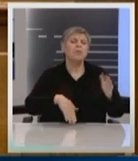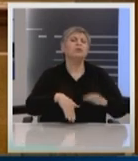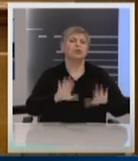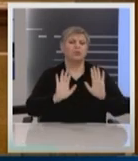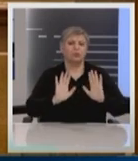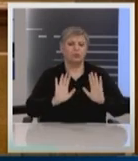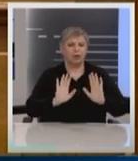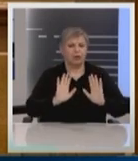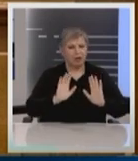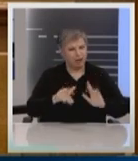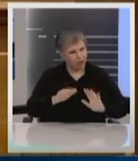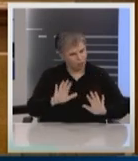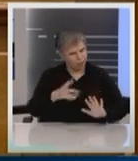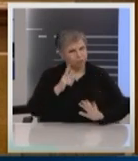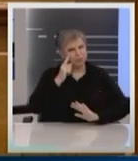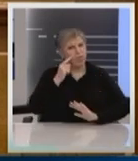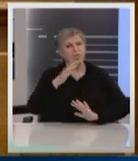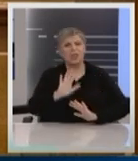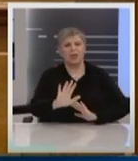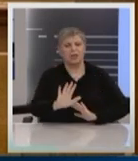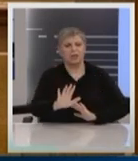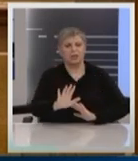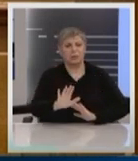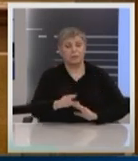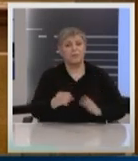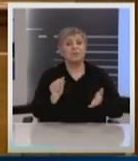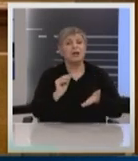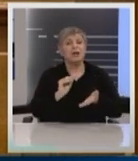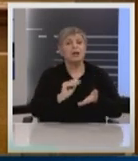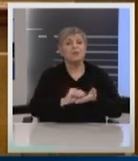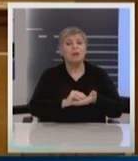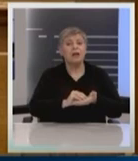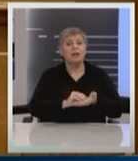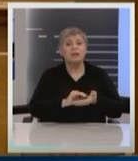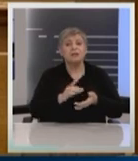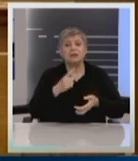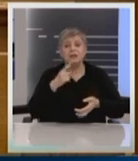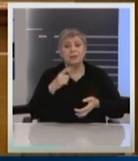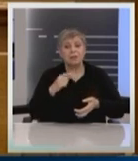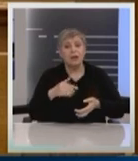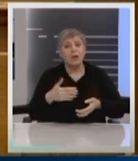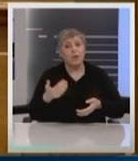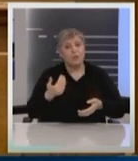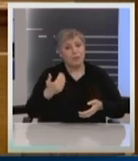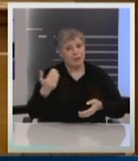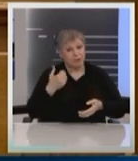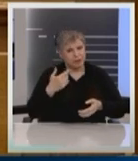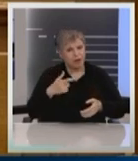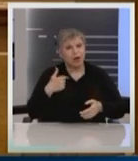και οψόμεθα. Οψόμεθα. Επιπλέον κάνατε και τη δήλωση, να δηλώνει, ενώ πρώτα